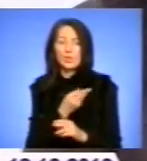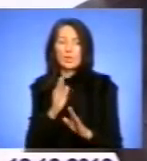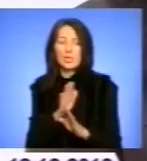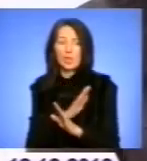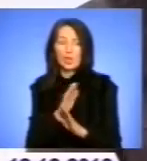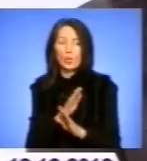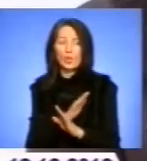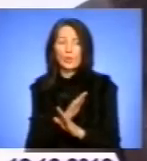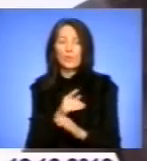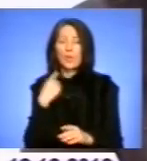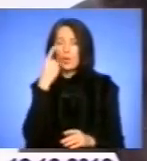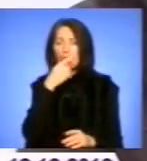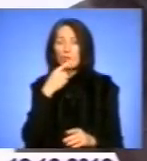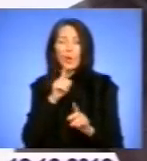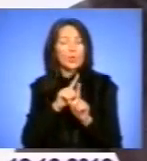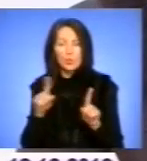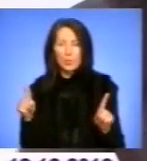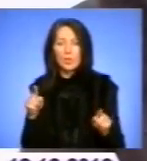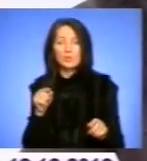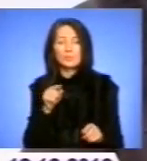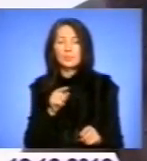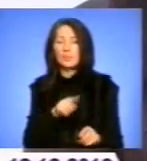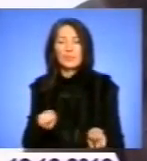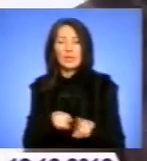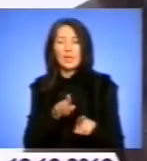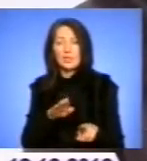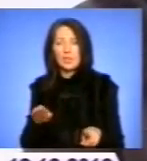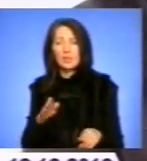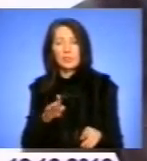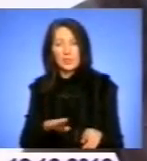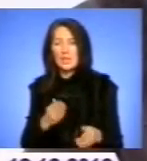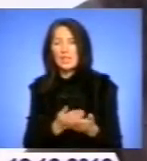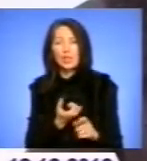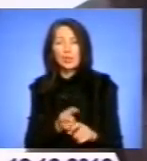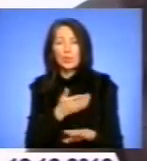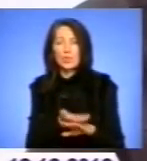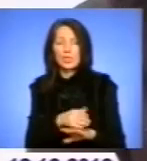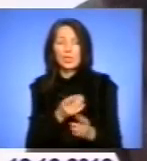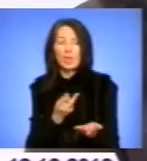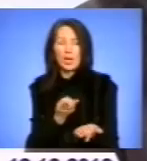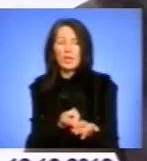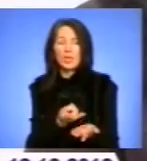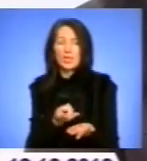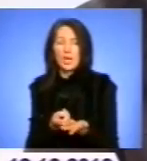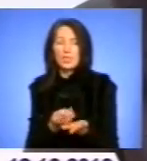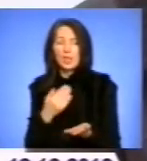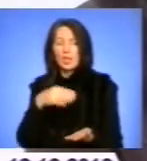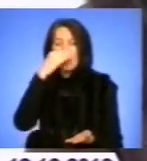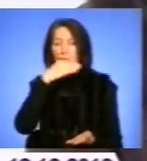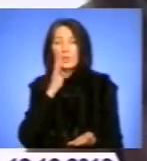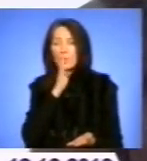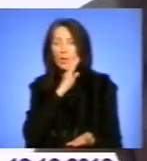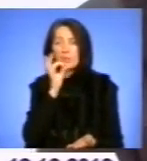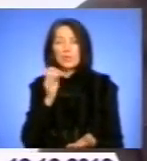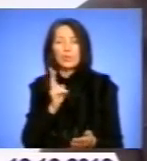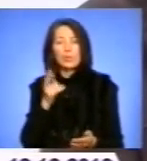долею, а особливо, напевно, можливо, і не так дітям, бо діти є дуже тяжкі, лежачі, а все-таки їхнім батькам сказати, що при них хтось